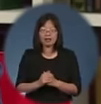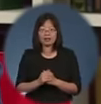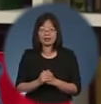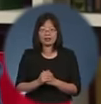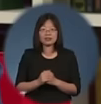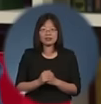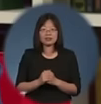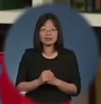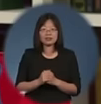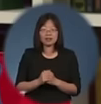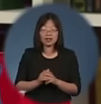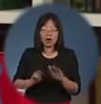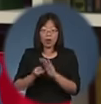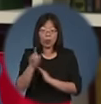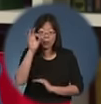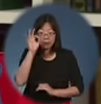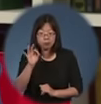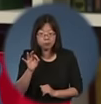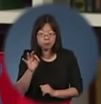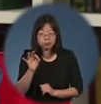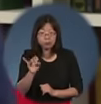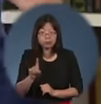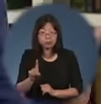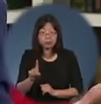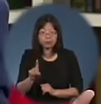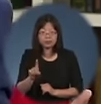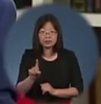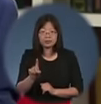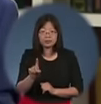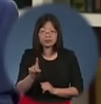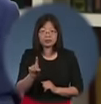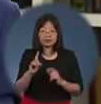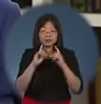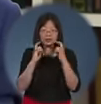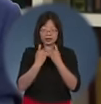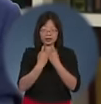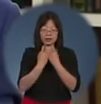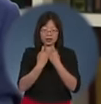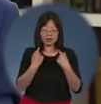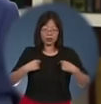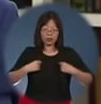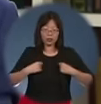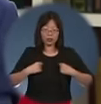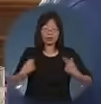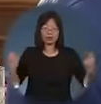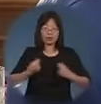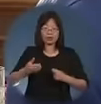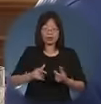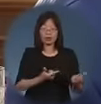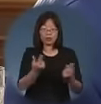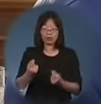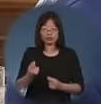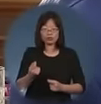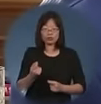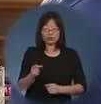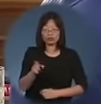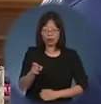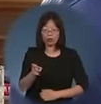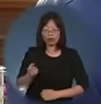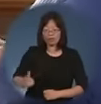음가 보니까 사복을 입었는데 전부 권총 차고 있더라고요네네네 군인이니까